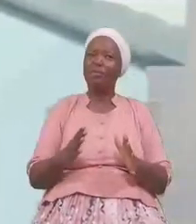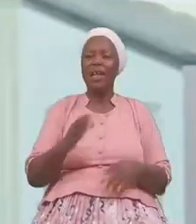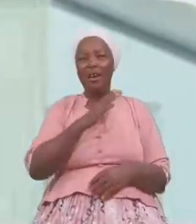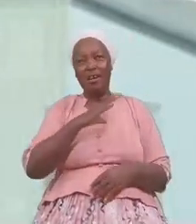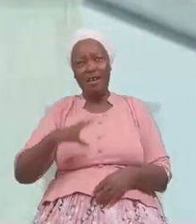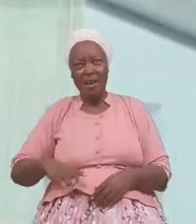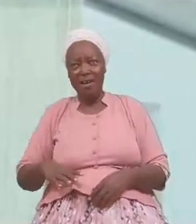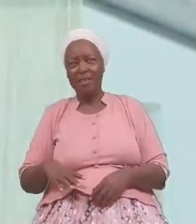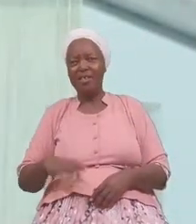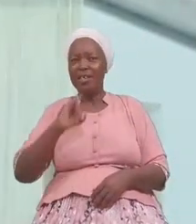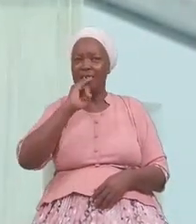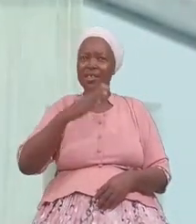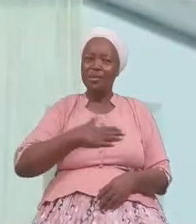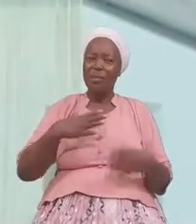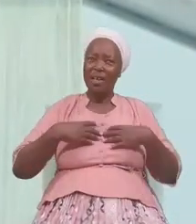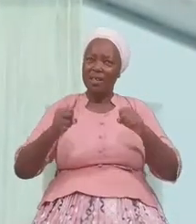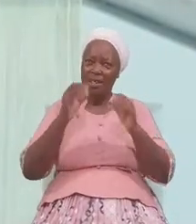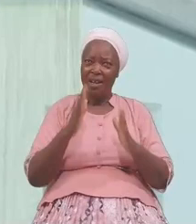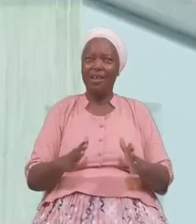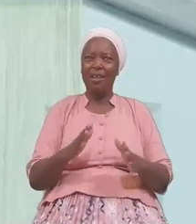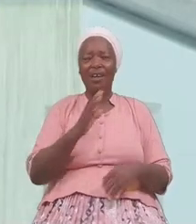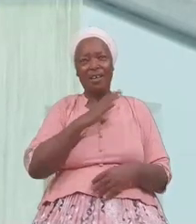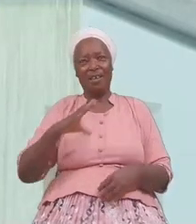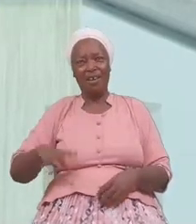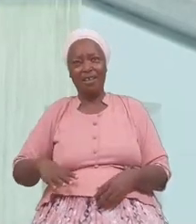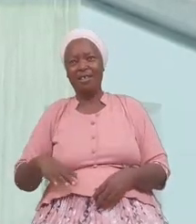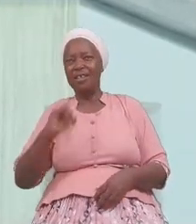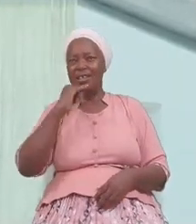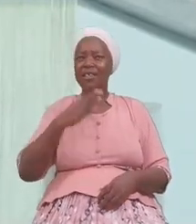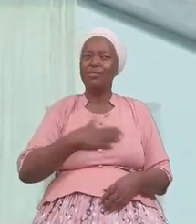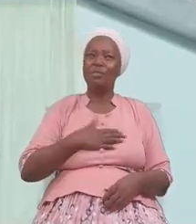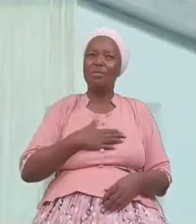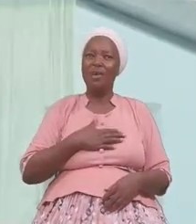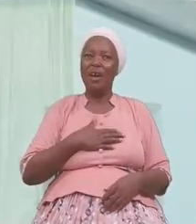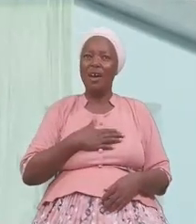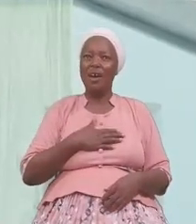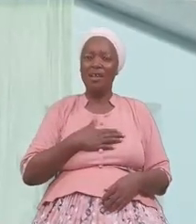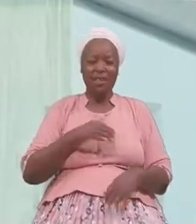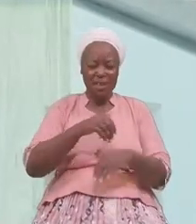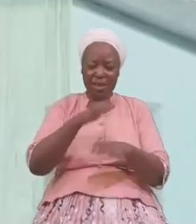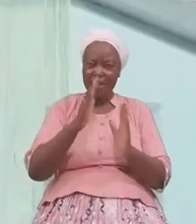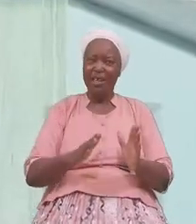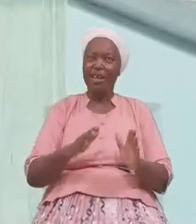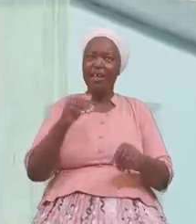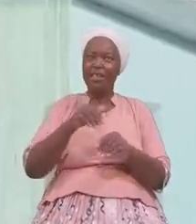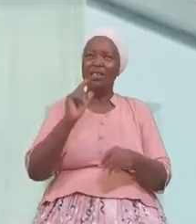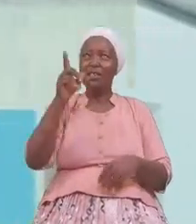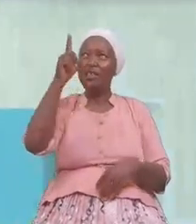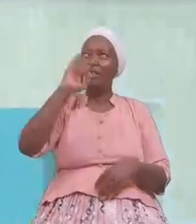Jésus est mon guérisseur, Jésus est celui qui m'envoie, c'est celui qui